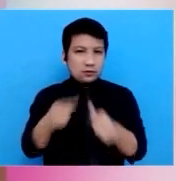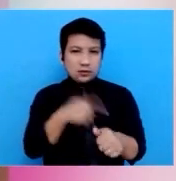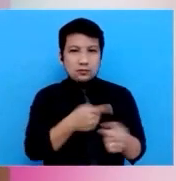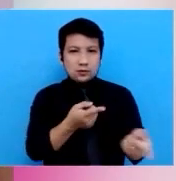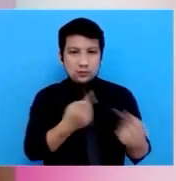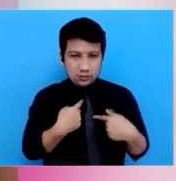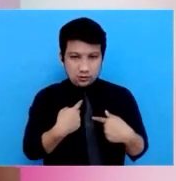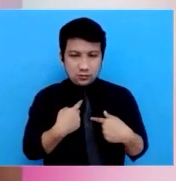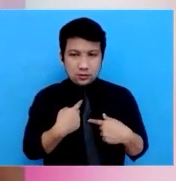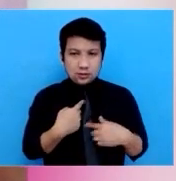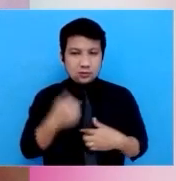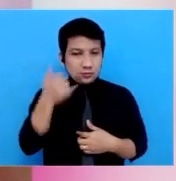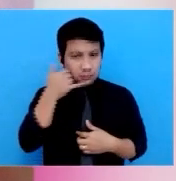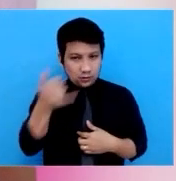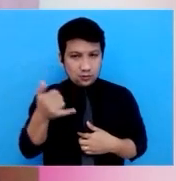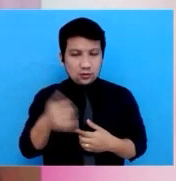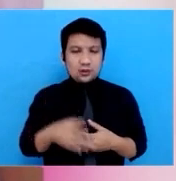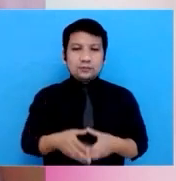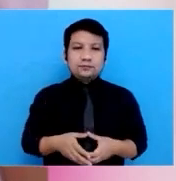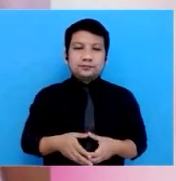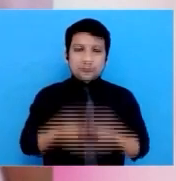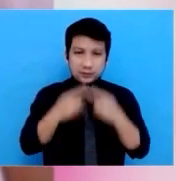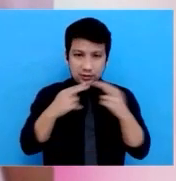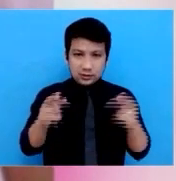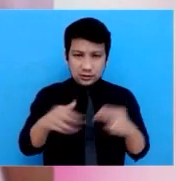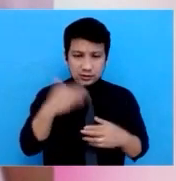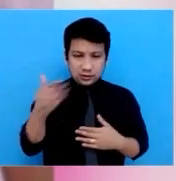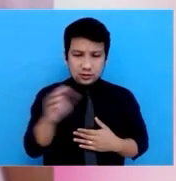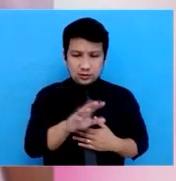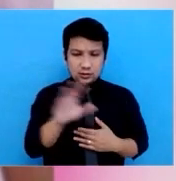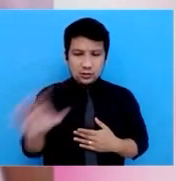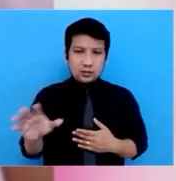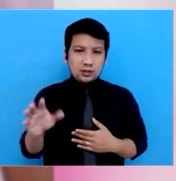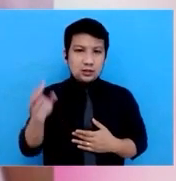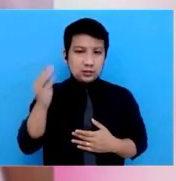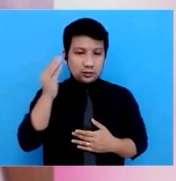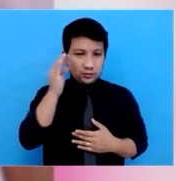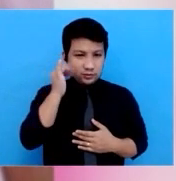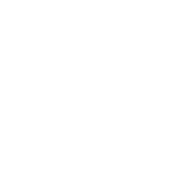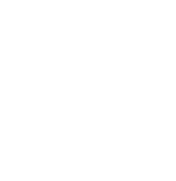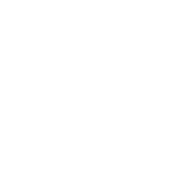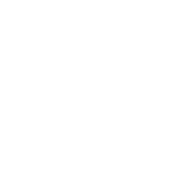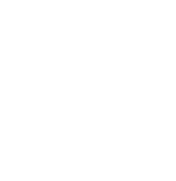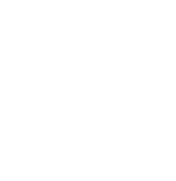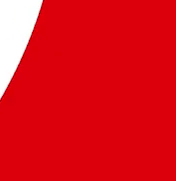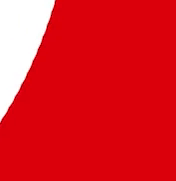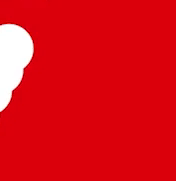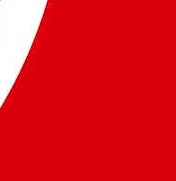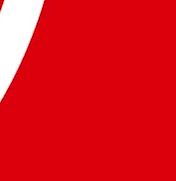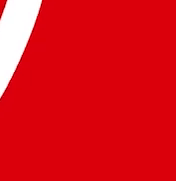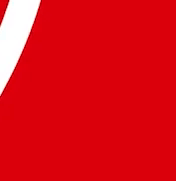sa aming mga tawag. Nagbabalita mula sa frontline, Jenny Dongon, News 5.